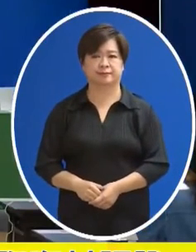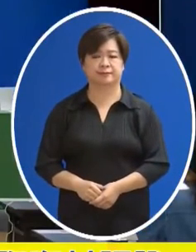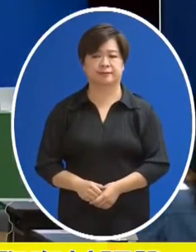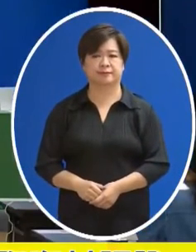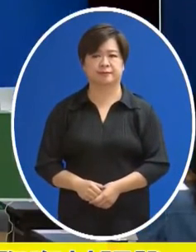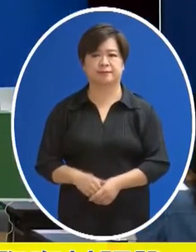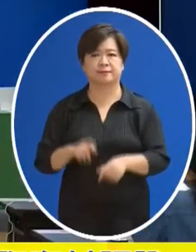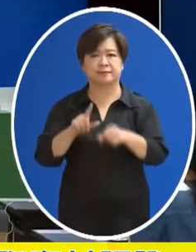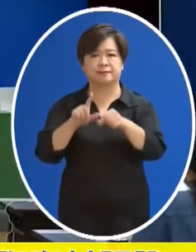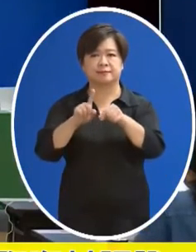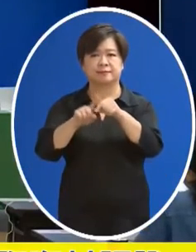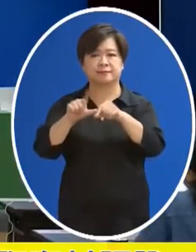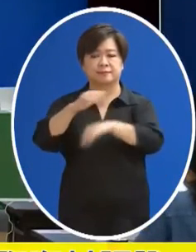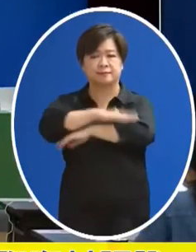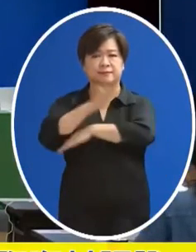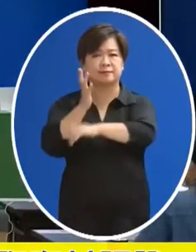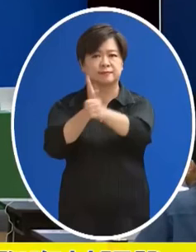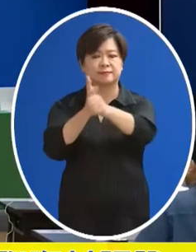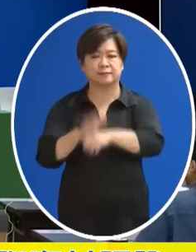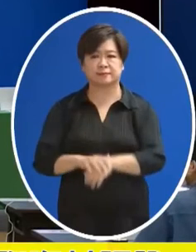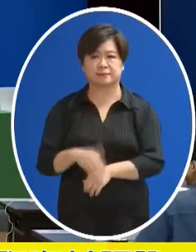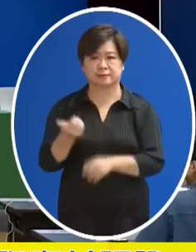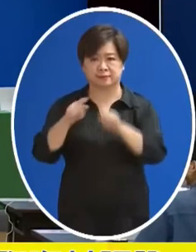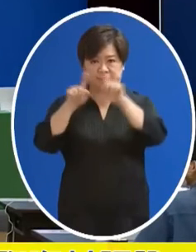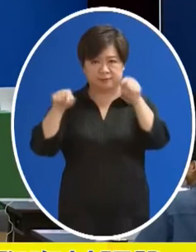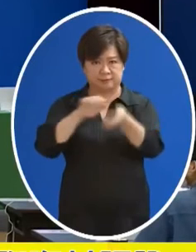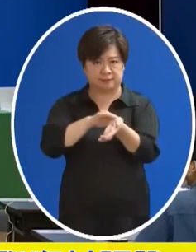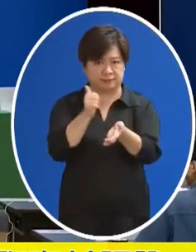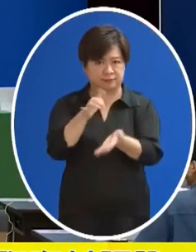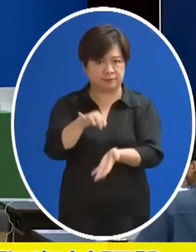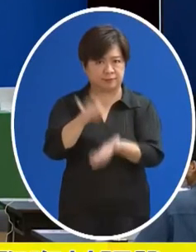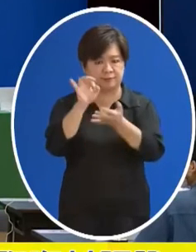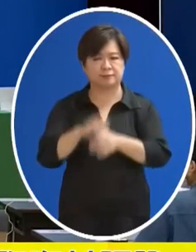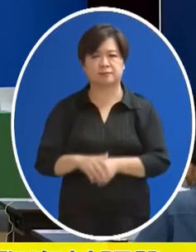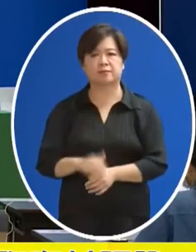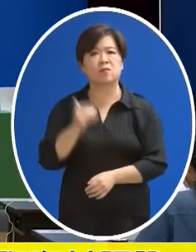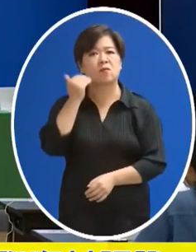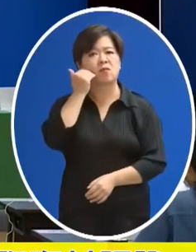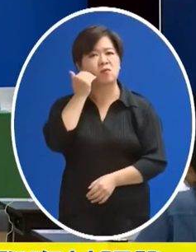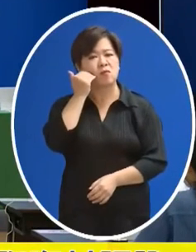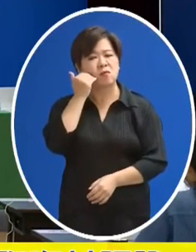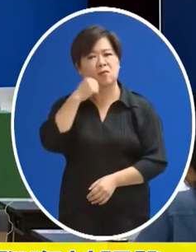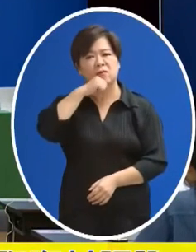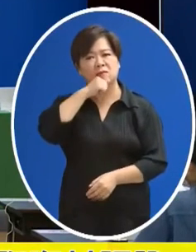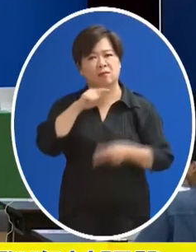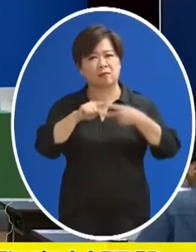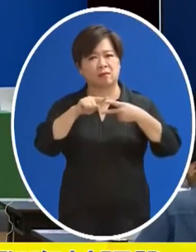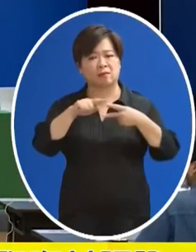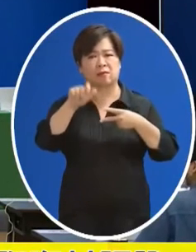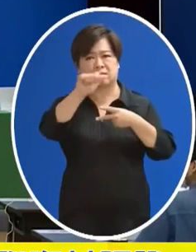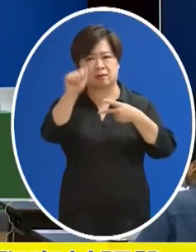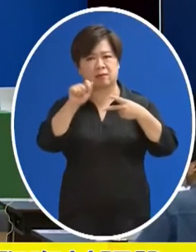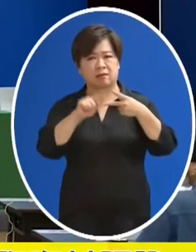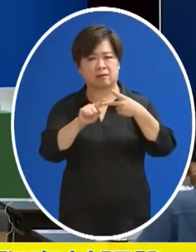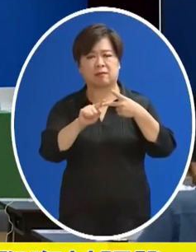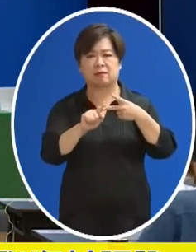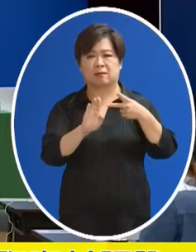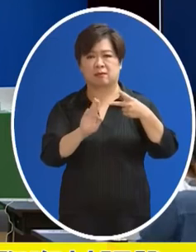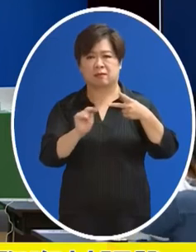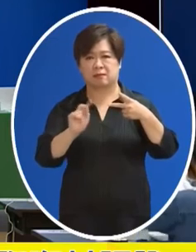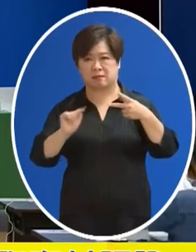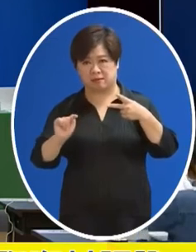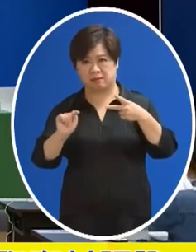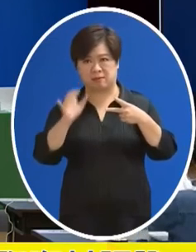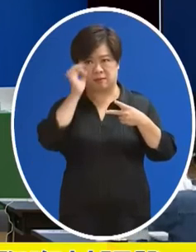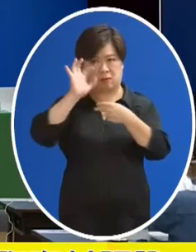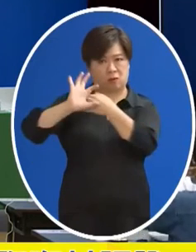中国时报，我想要再追问一下，刚刚张教授提到说，我们如果是 AZ 加 BNT 的话，因为现在等有看